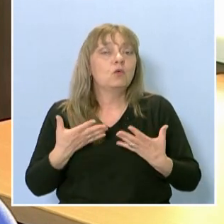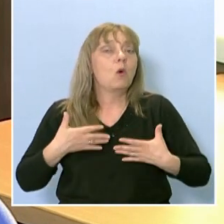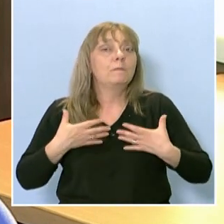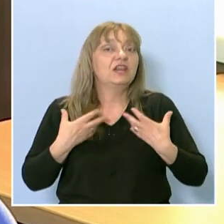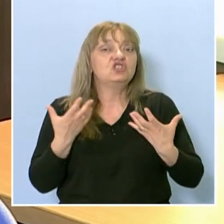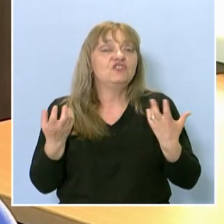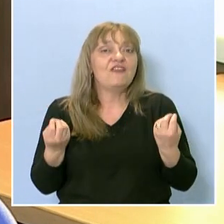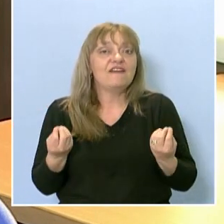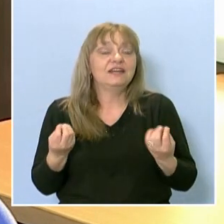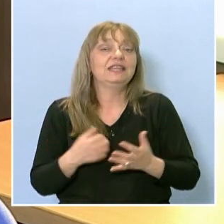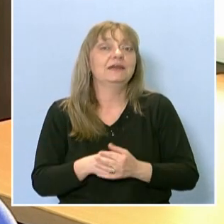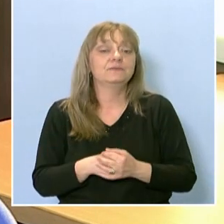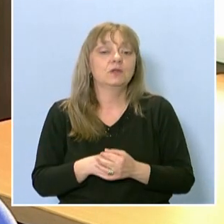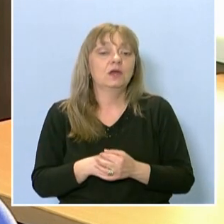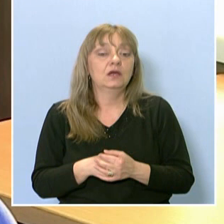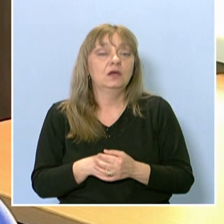докато